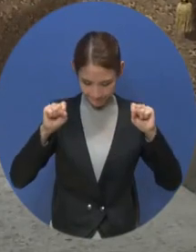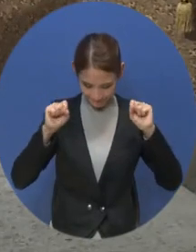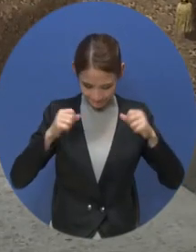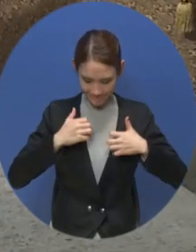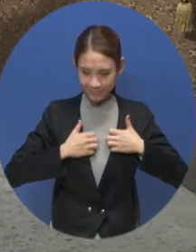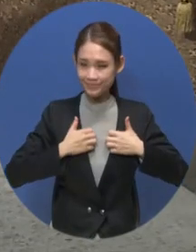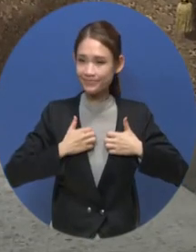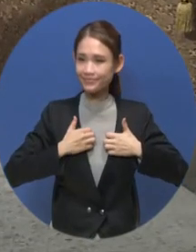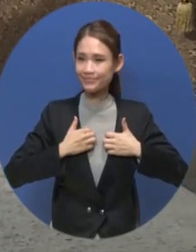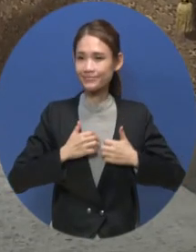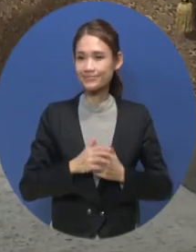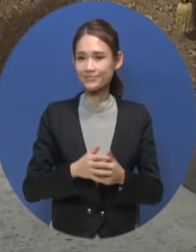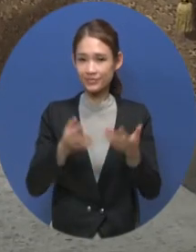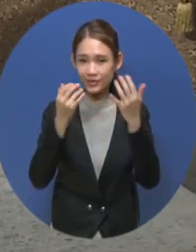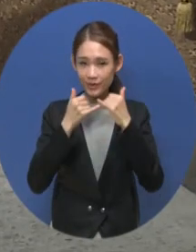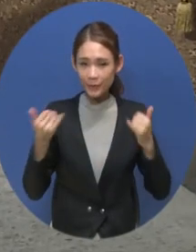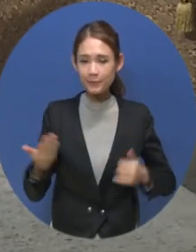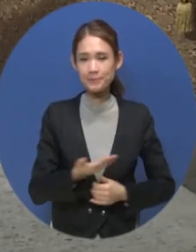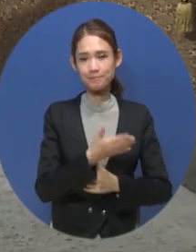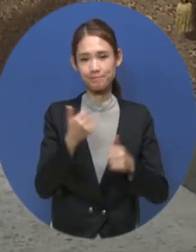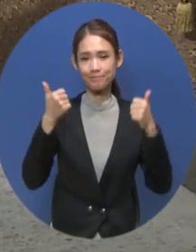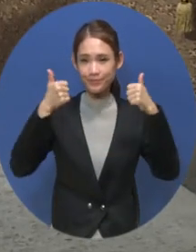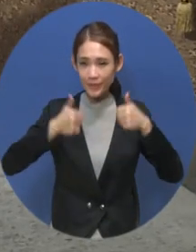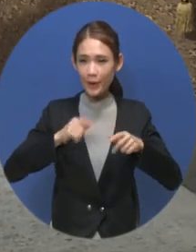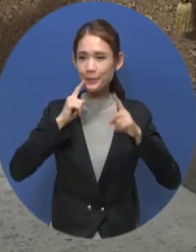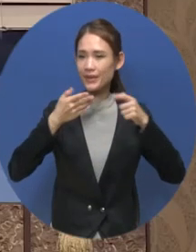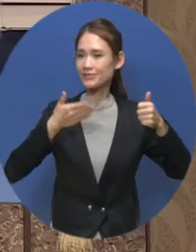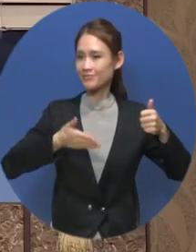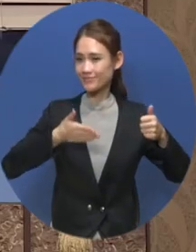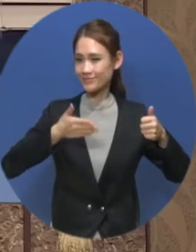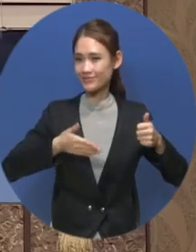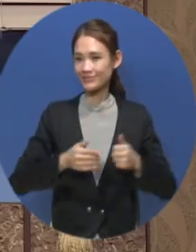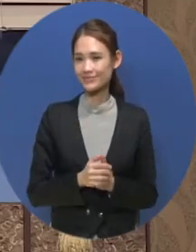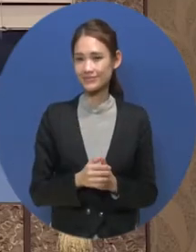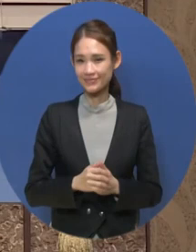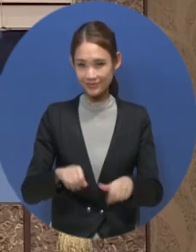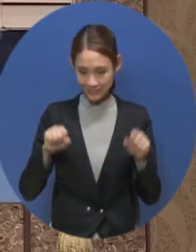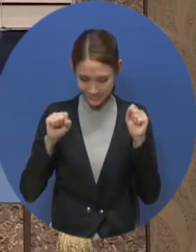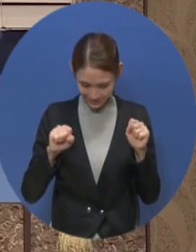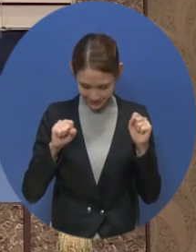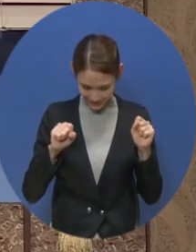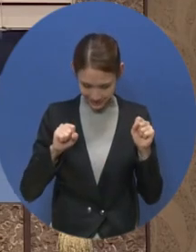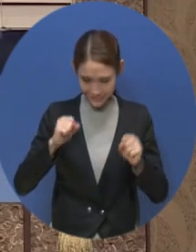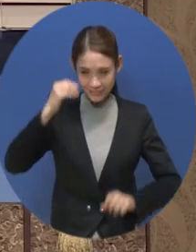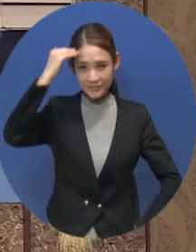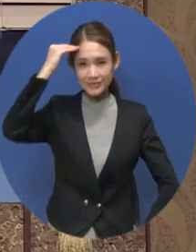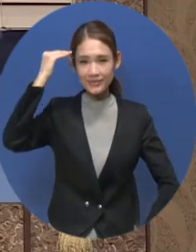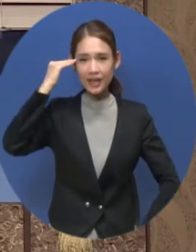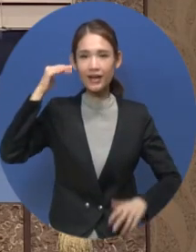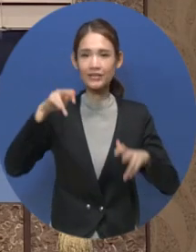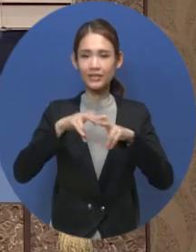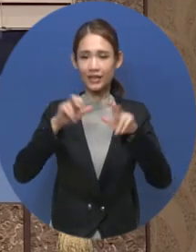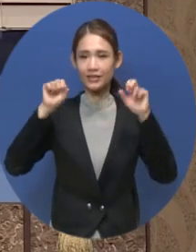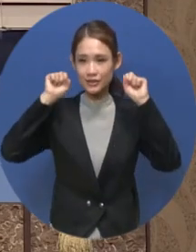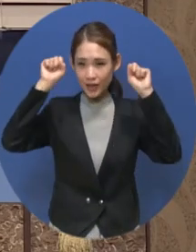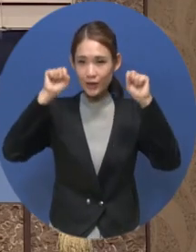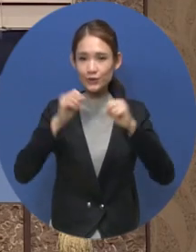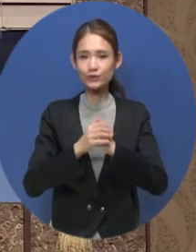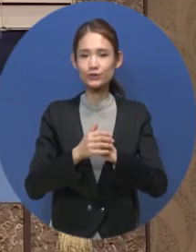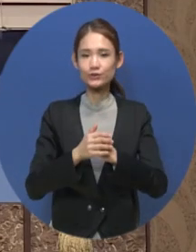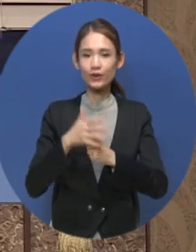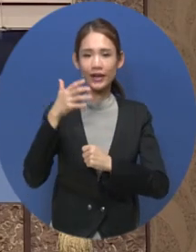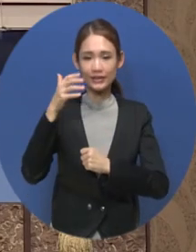네, 반갑습니다. 네. 먼저 시청자분들께 인사 한 말씀 해주시죠. 그럴까요? 예, 안녕하십니까. 대한장애인체육회장